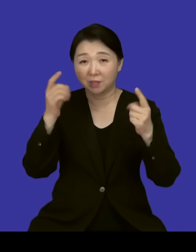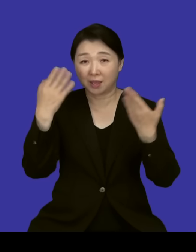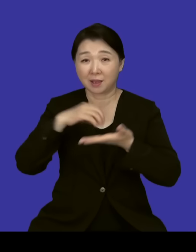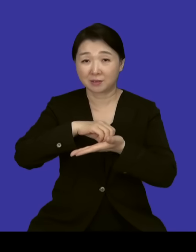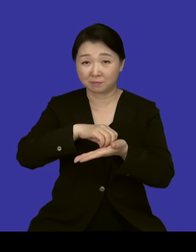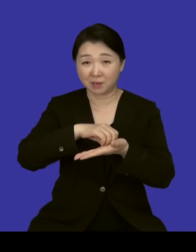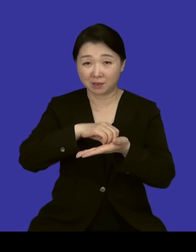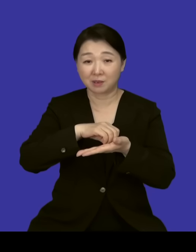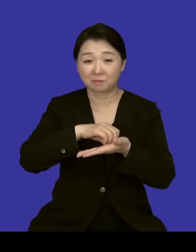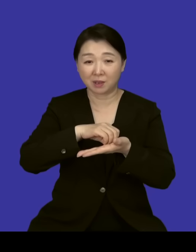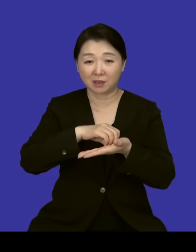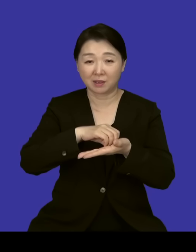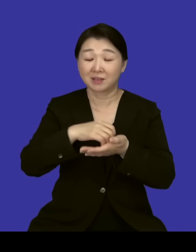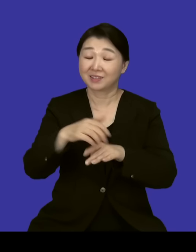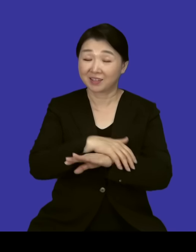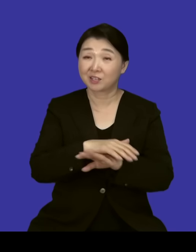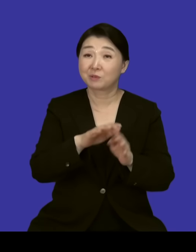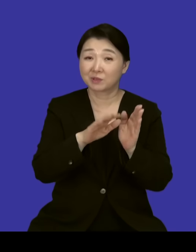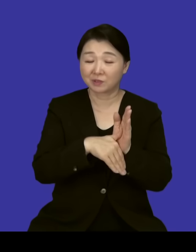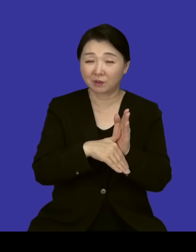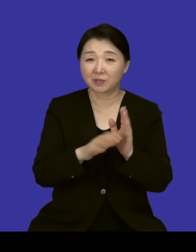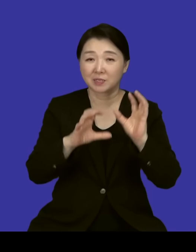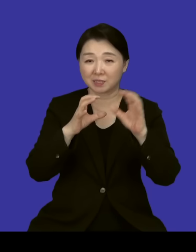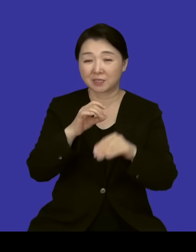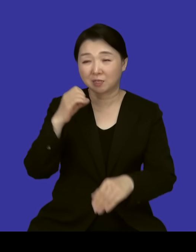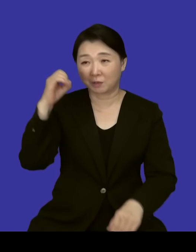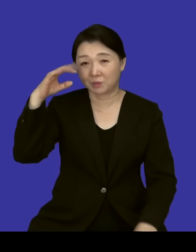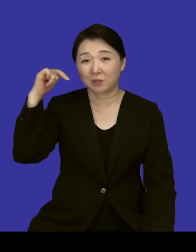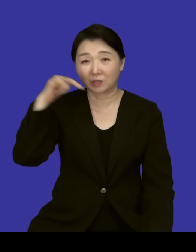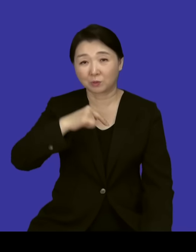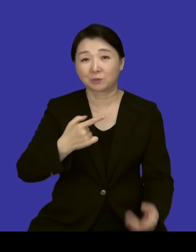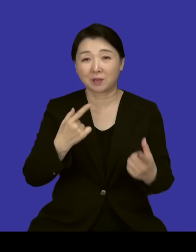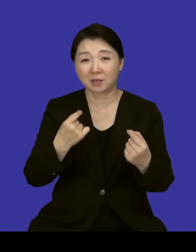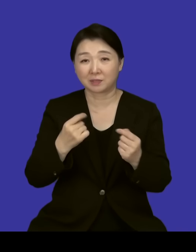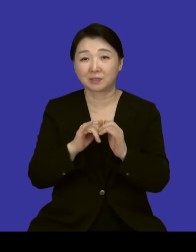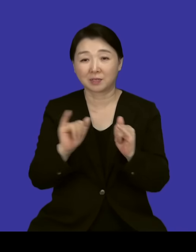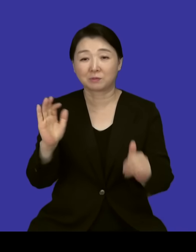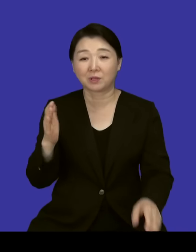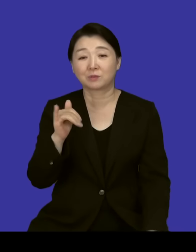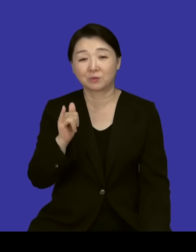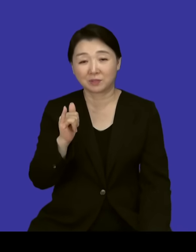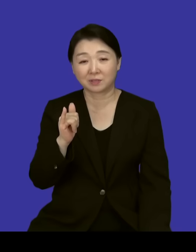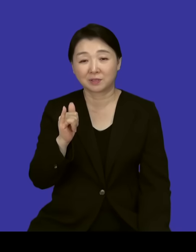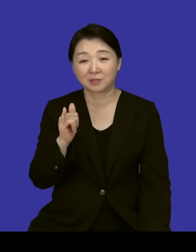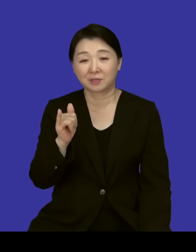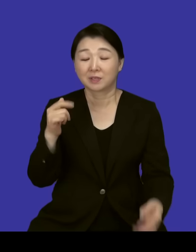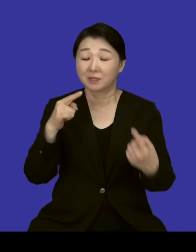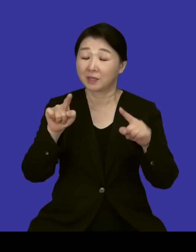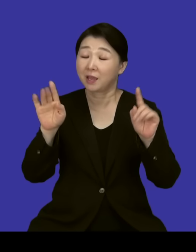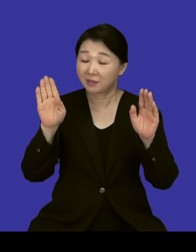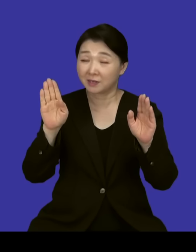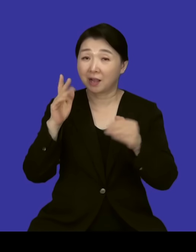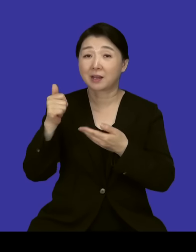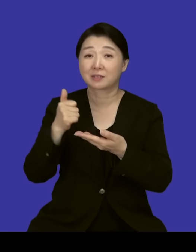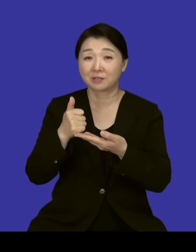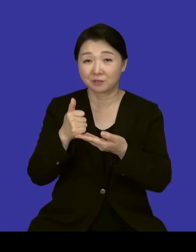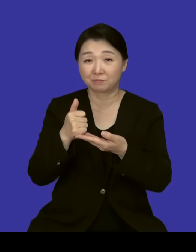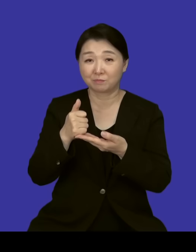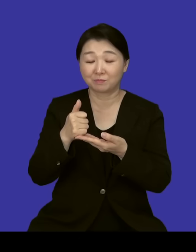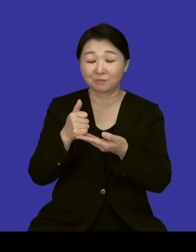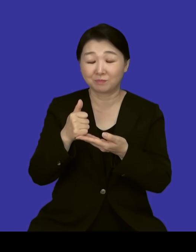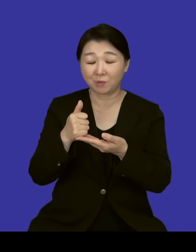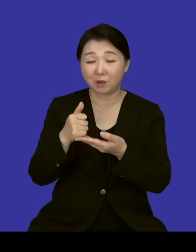가서 세상의 빛과 소금과 같은 그런 존재가 될 수 있는 그런 학교를 하나님이 점지해